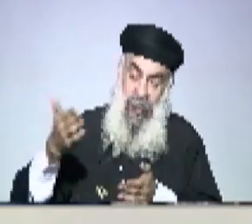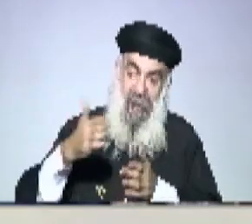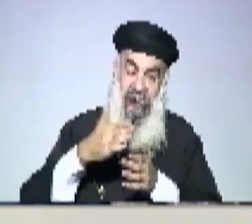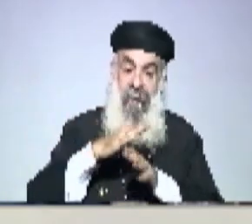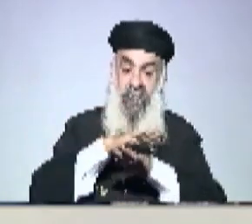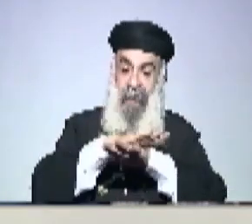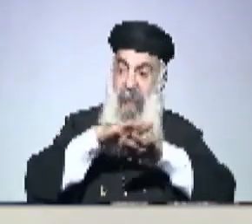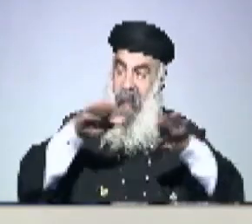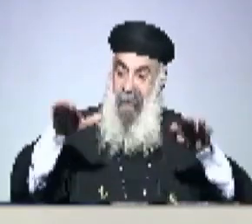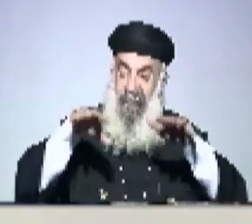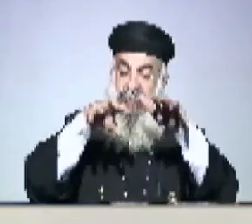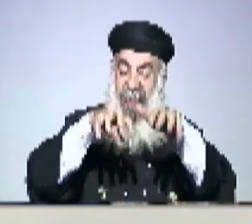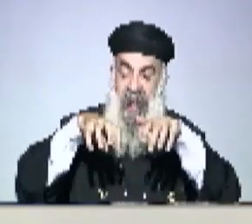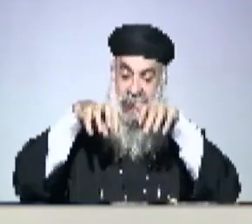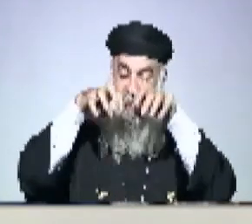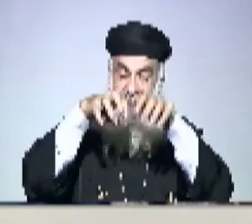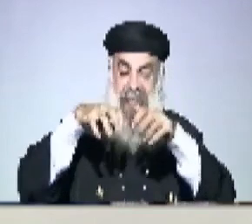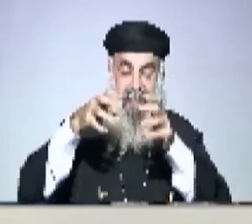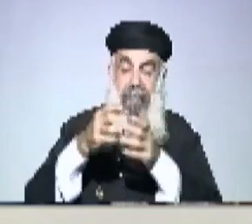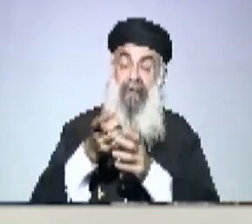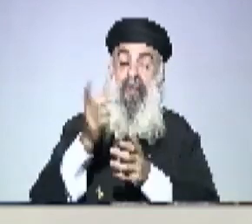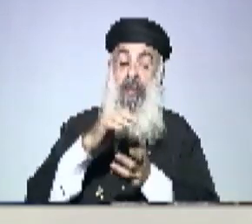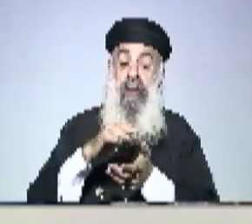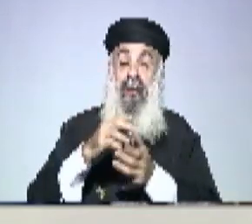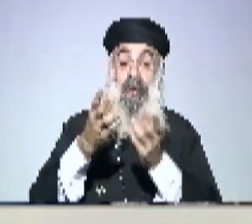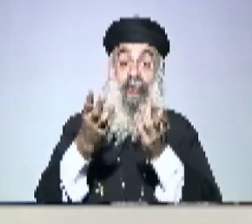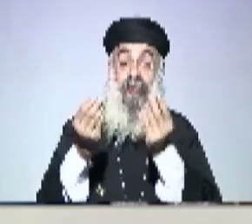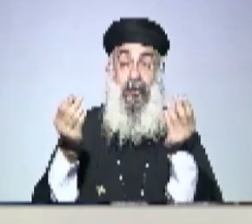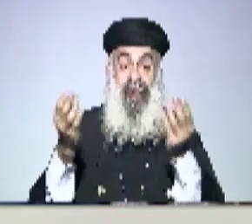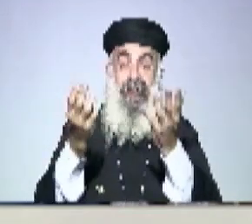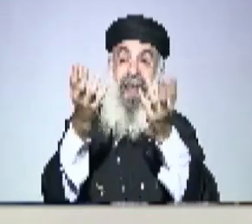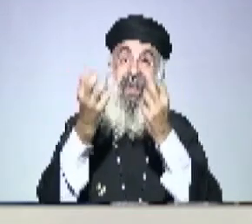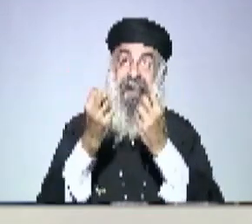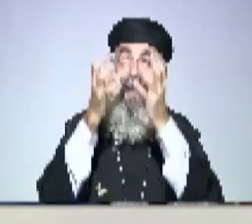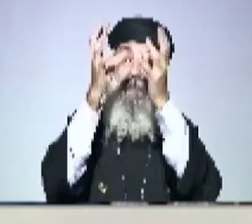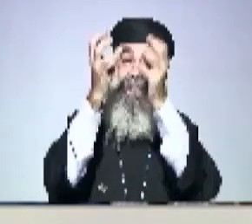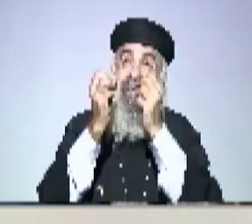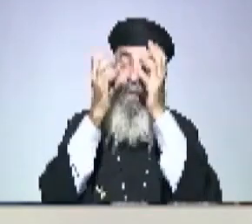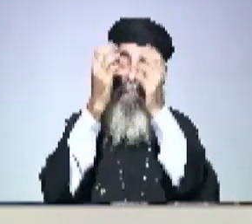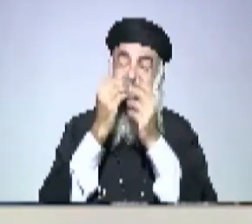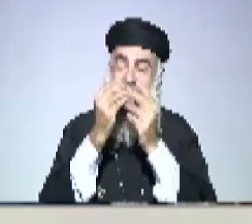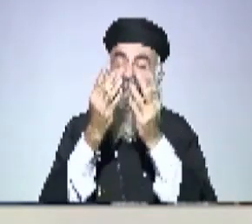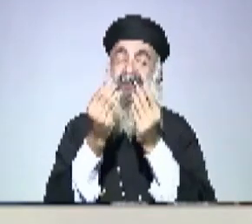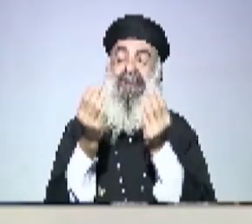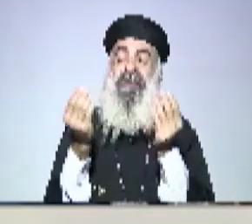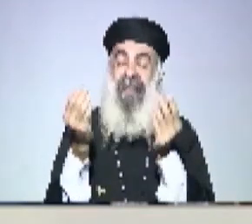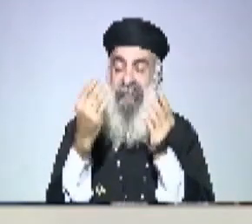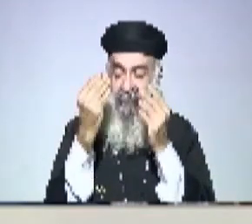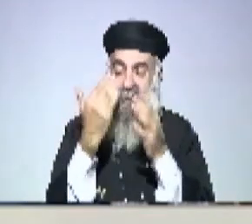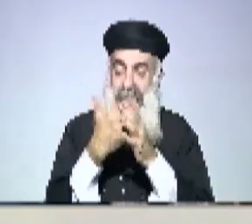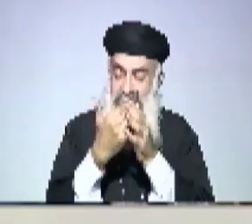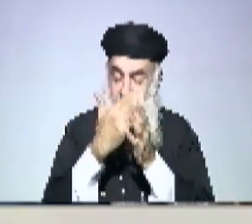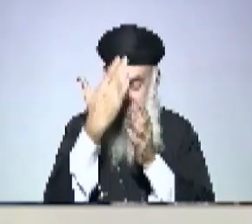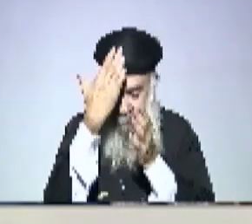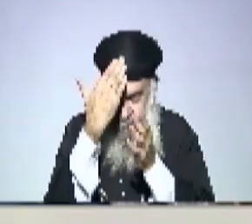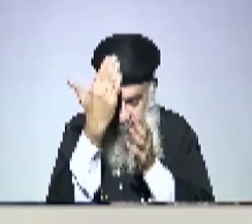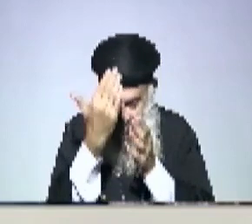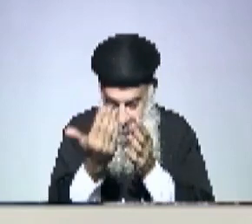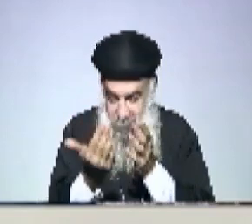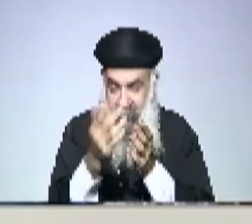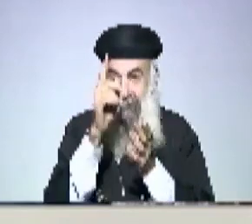الحرث بتاع الارض ولتكثر اثمارها نتيجه النعمه الالهيه